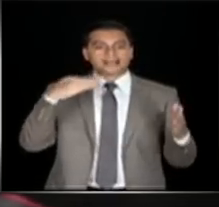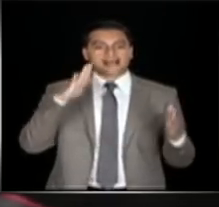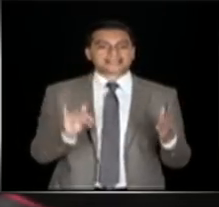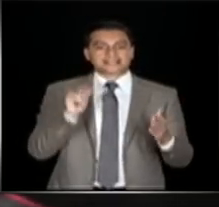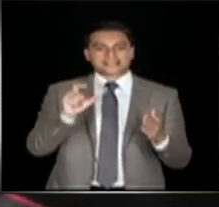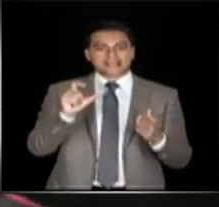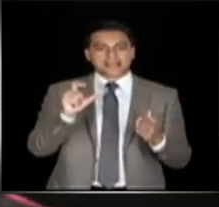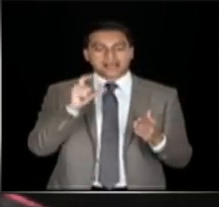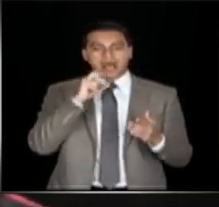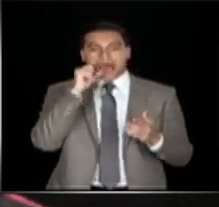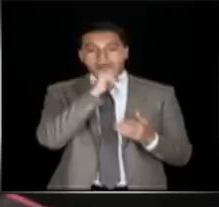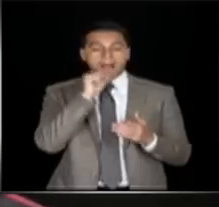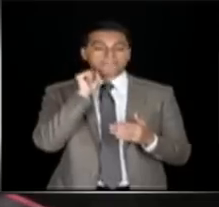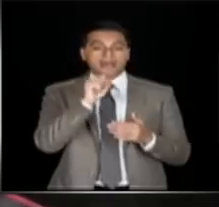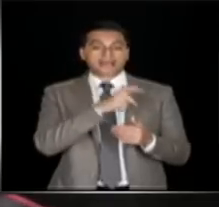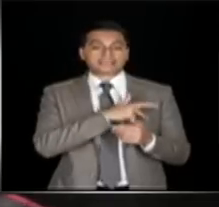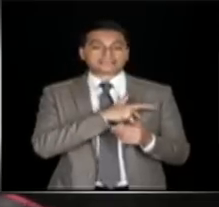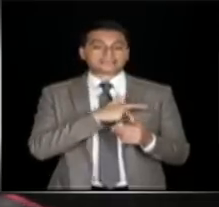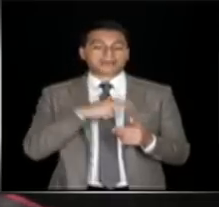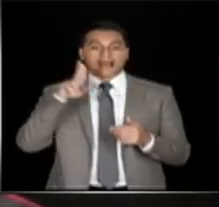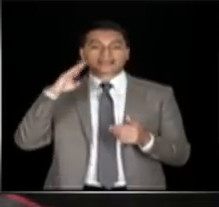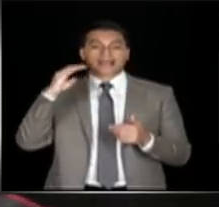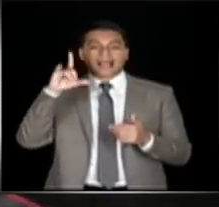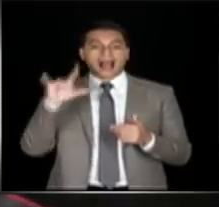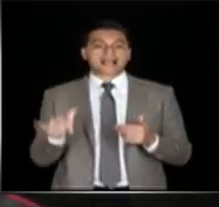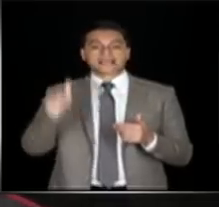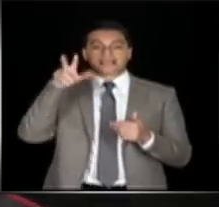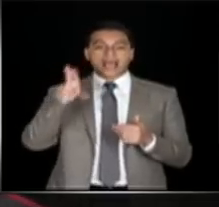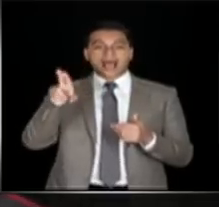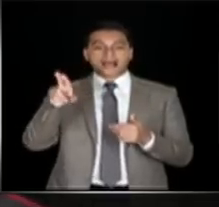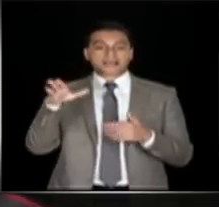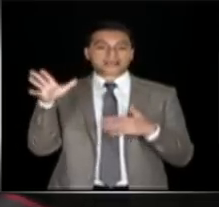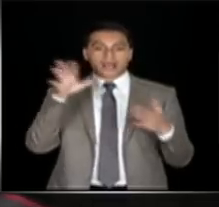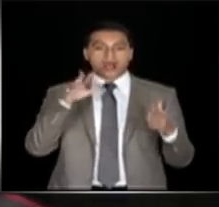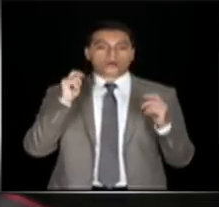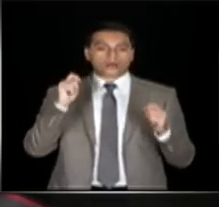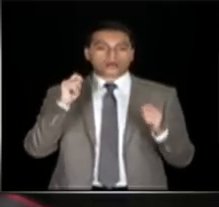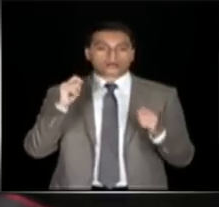من ألبوم تجليات الوجد والثورة.